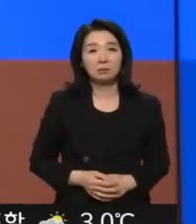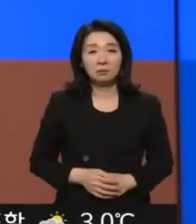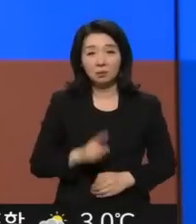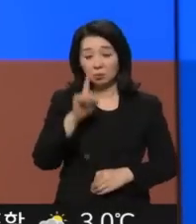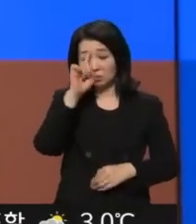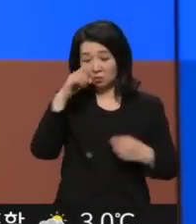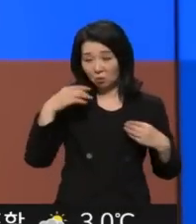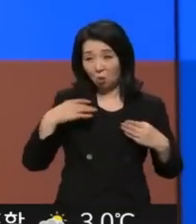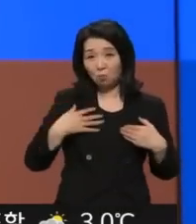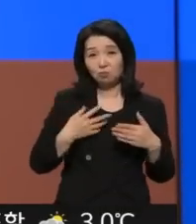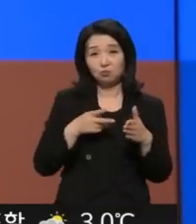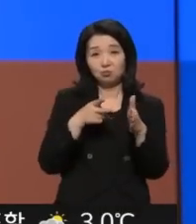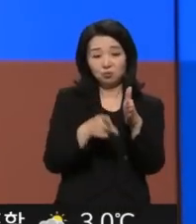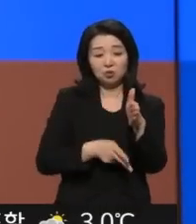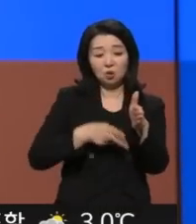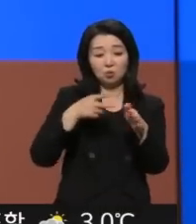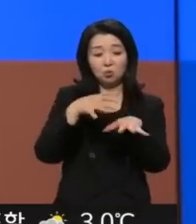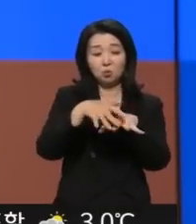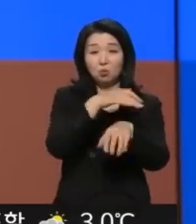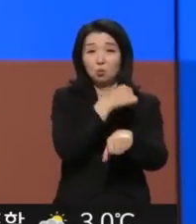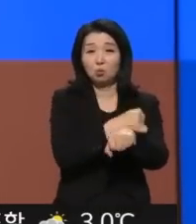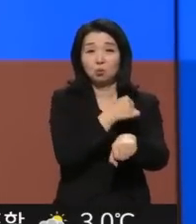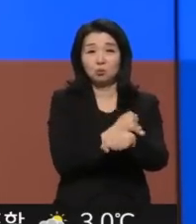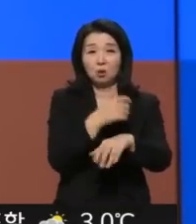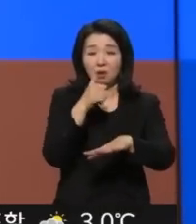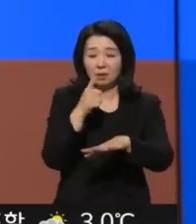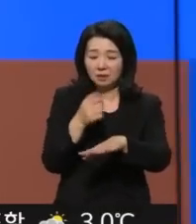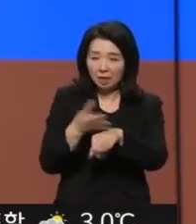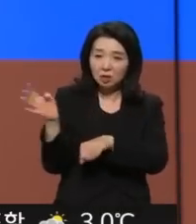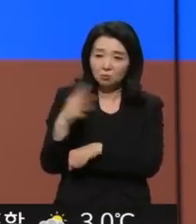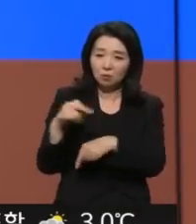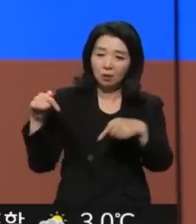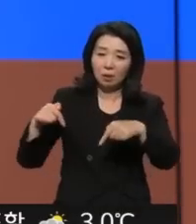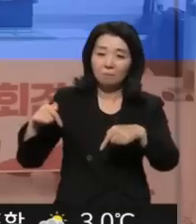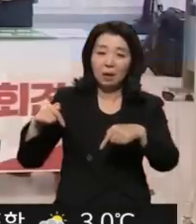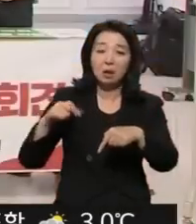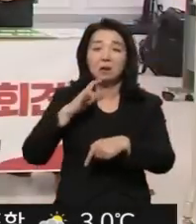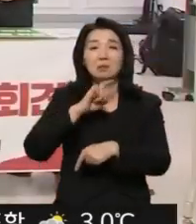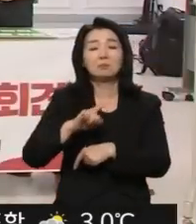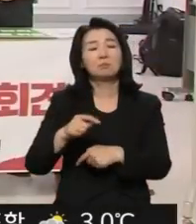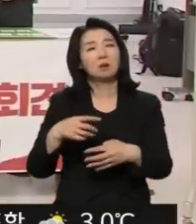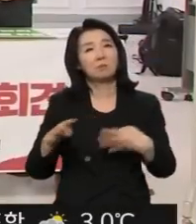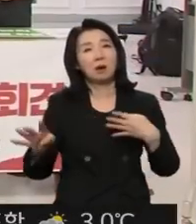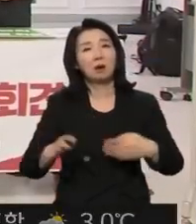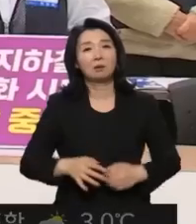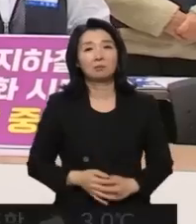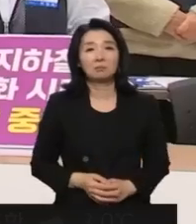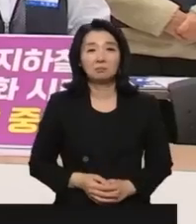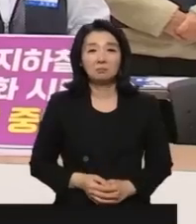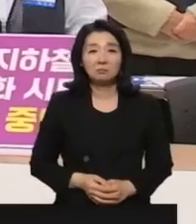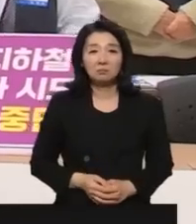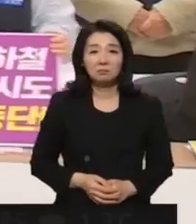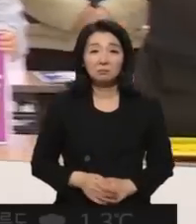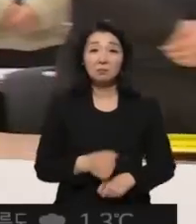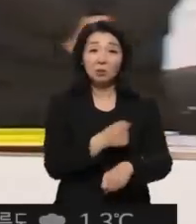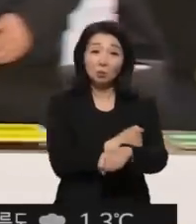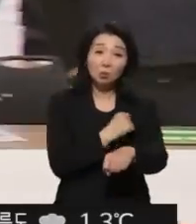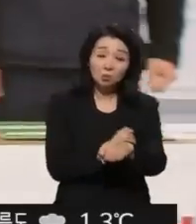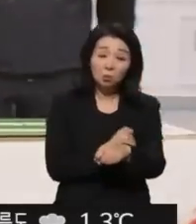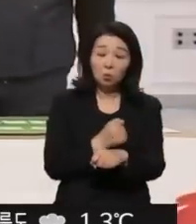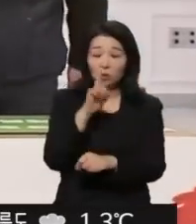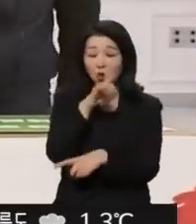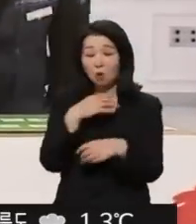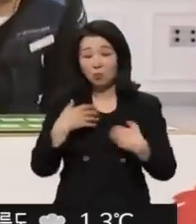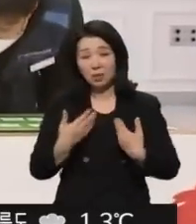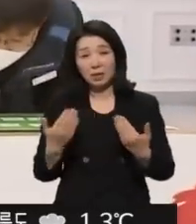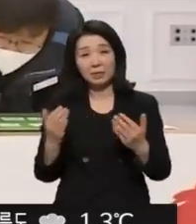정부와 철도 노조는 오후 4시부터 막바지 교섭에 들어갔지만 10분 만에 결렬을 했습니다. 노조는 정부의 인력 감축 그리고 일부